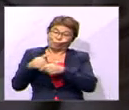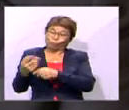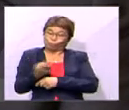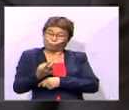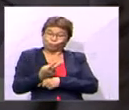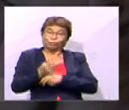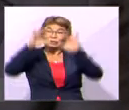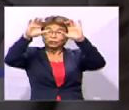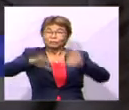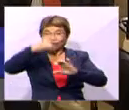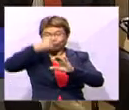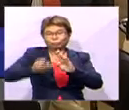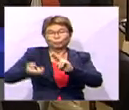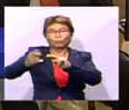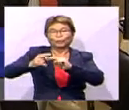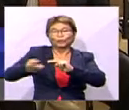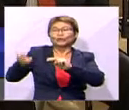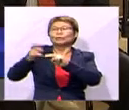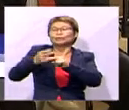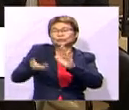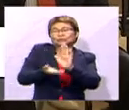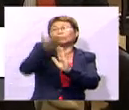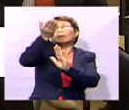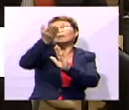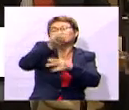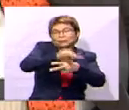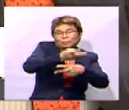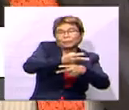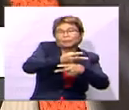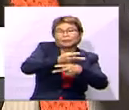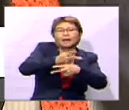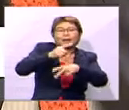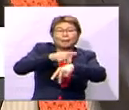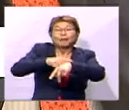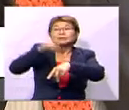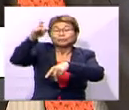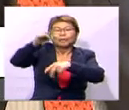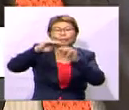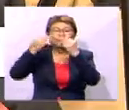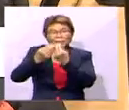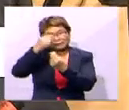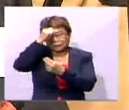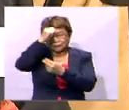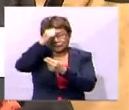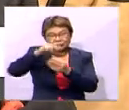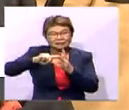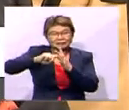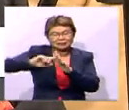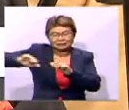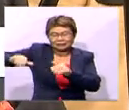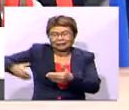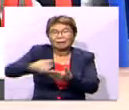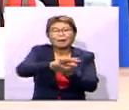merupakan mekanisme untuk meningkatkan jumlah simpanan masa depan masyarakat India yang diperkenalkan di bawah pelan tindakan masyarakat